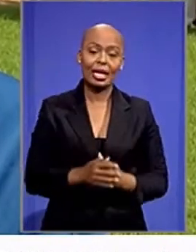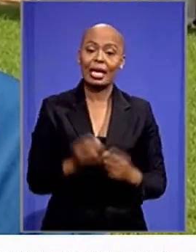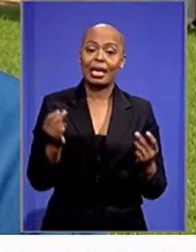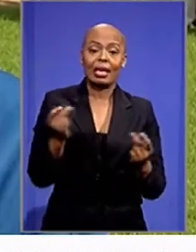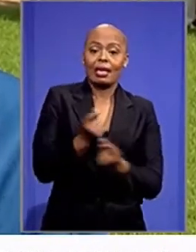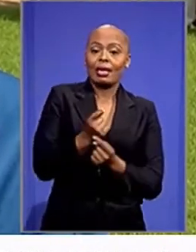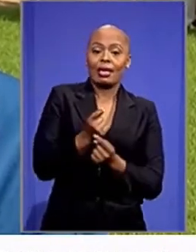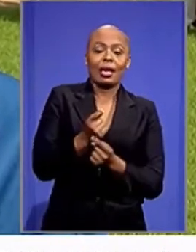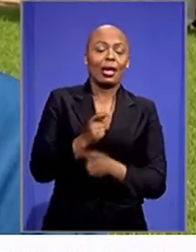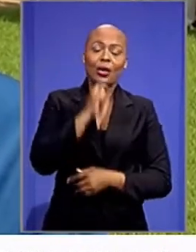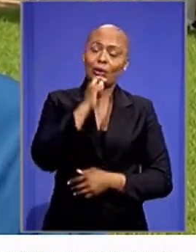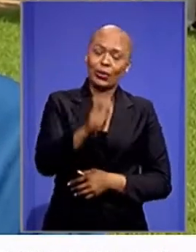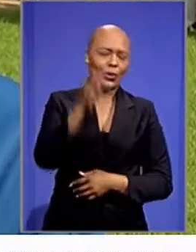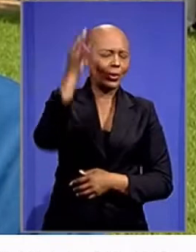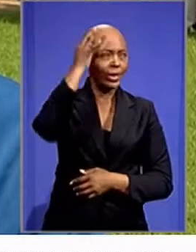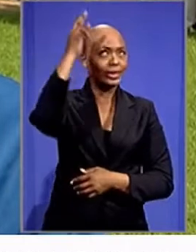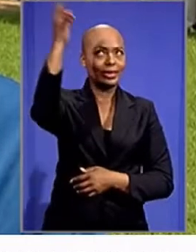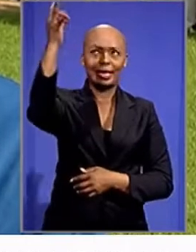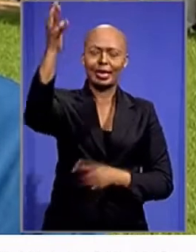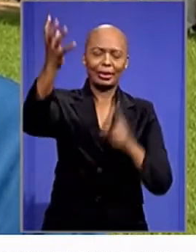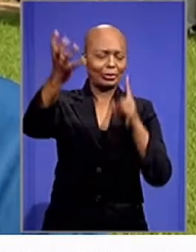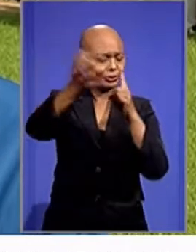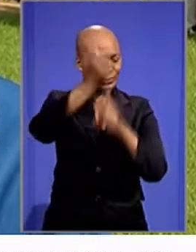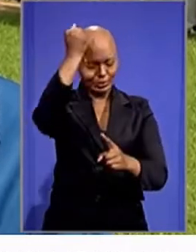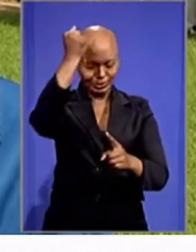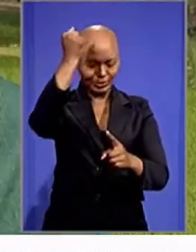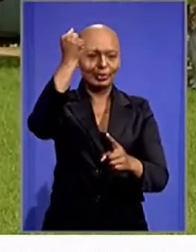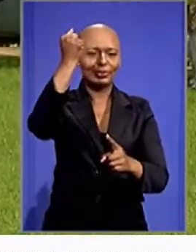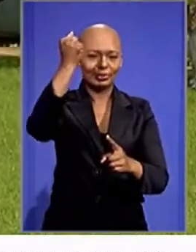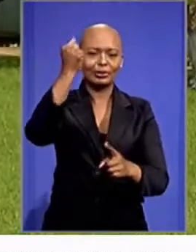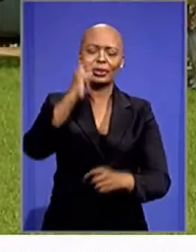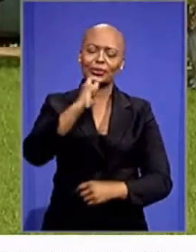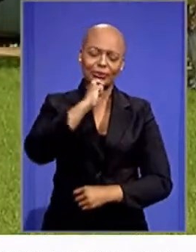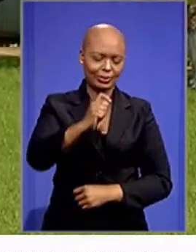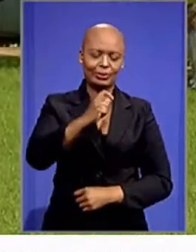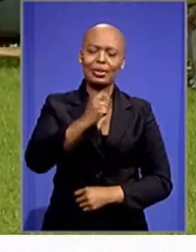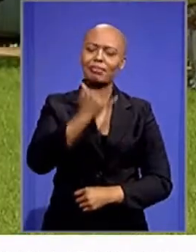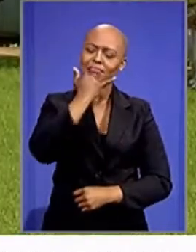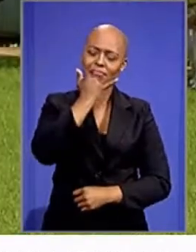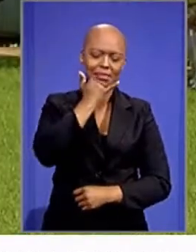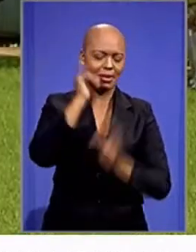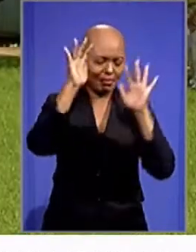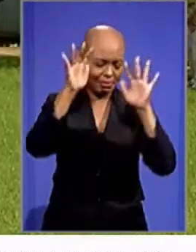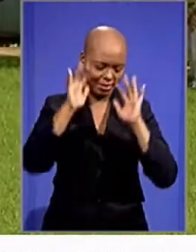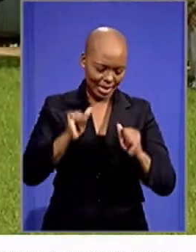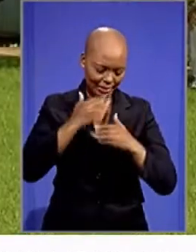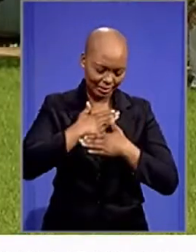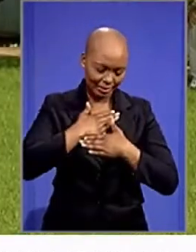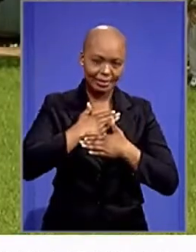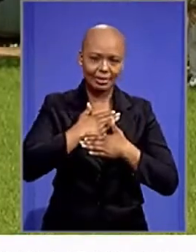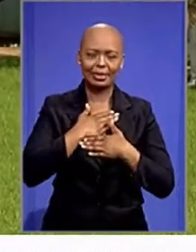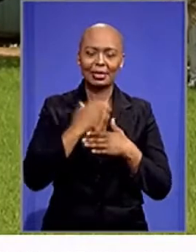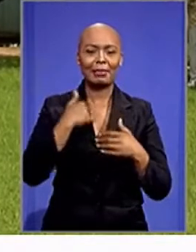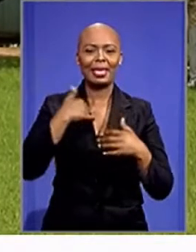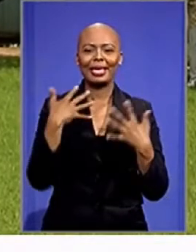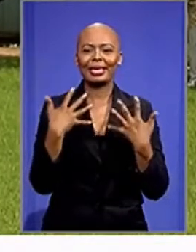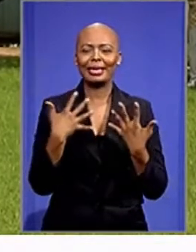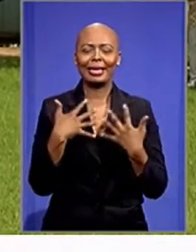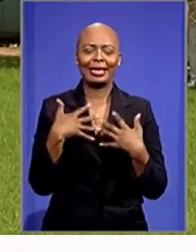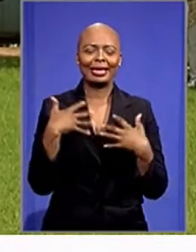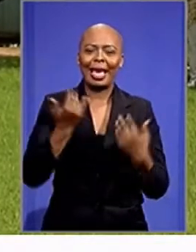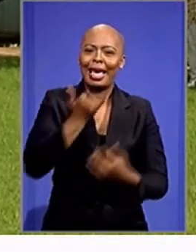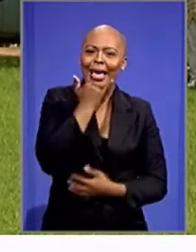it's a dream come true a re tsebe le gore re reng re matlhatse maikutlo ka ke ao a tlhakatlhakaneng ke kwa ke thabile ebile